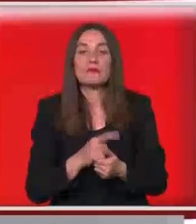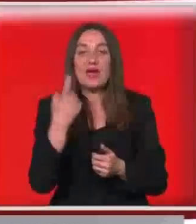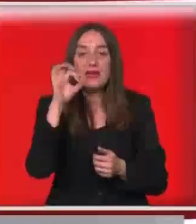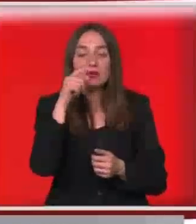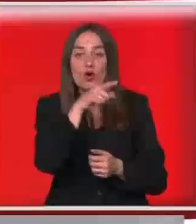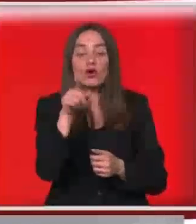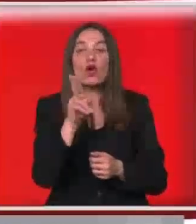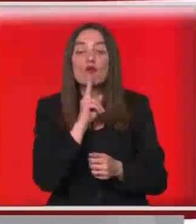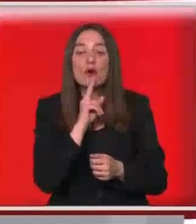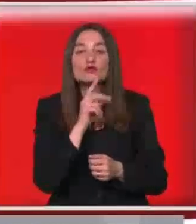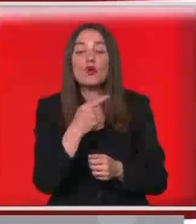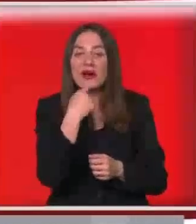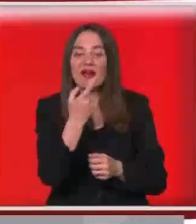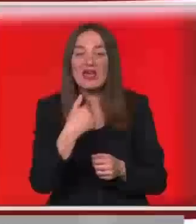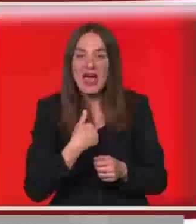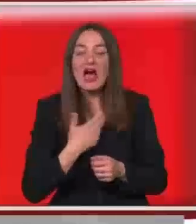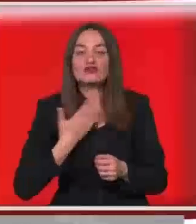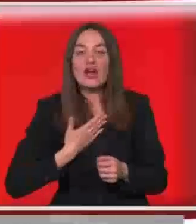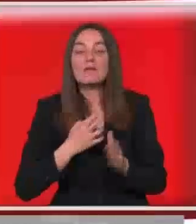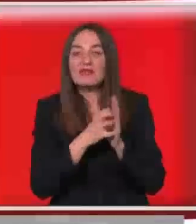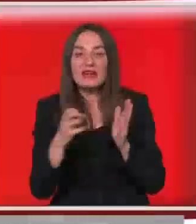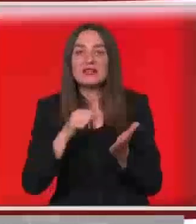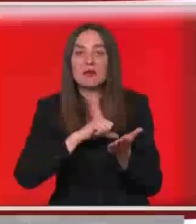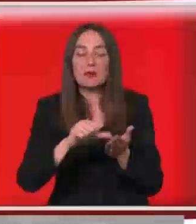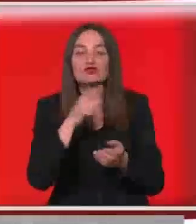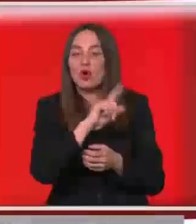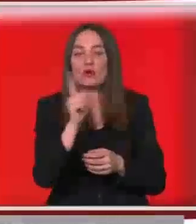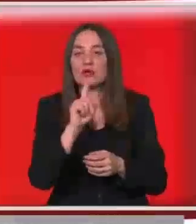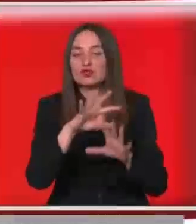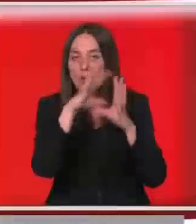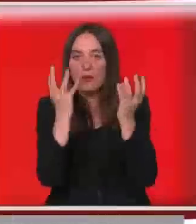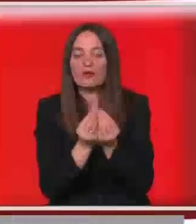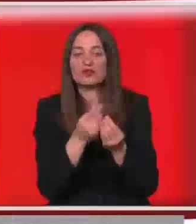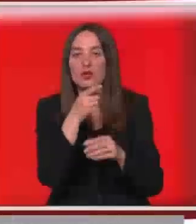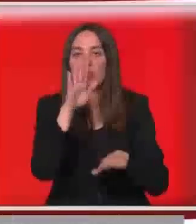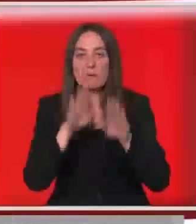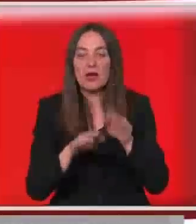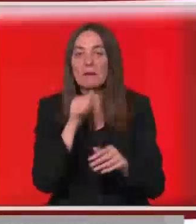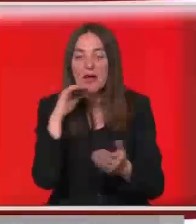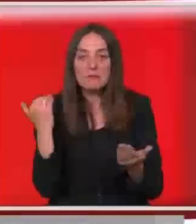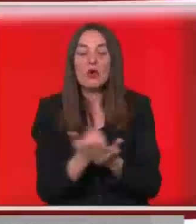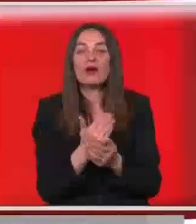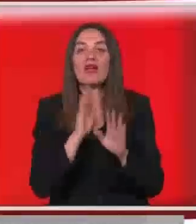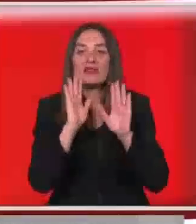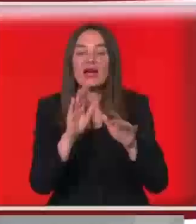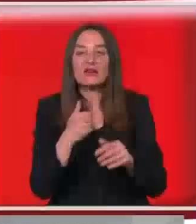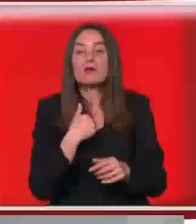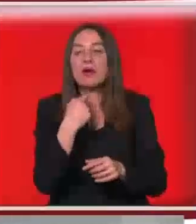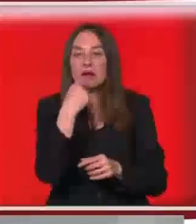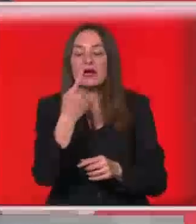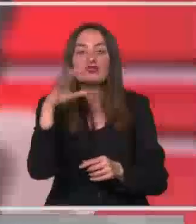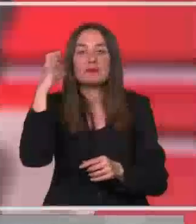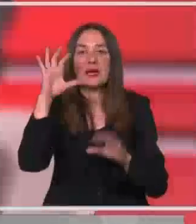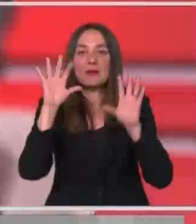jedino oni koji su eksplicitno rekli ja želim da nastavim da plaćam, nisu obuhvaćeni tom merom i ponavljam, takvih je, ajde da kažemo,